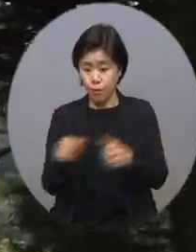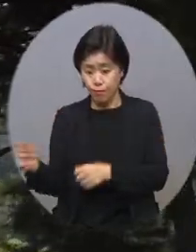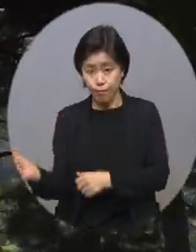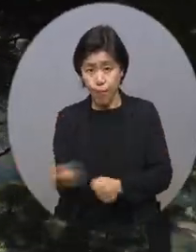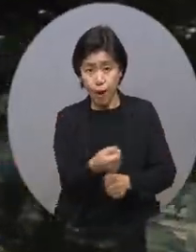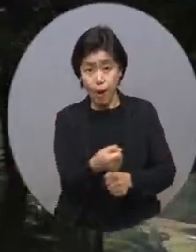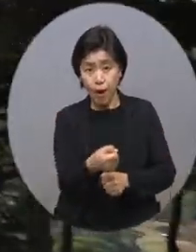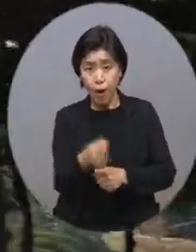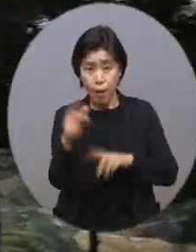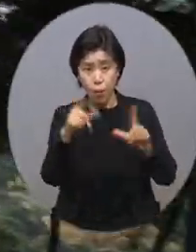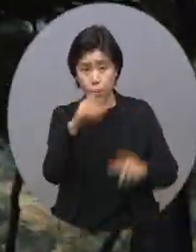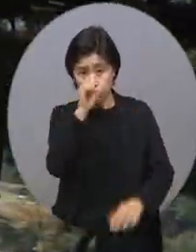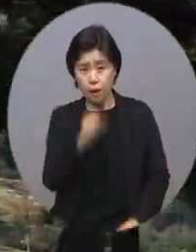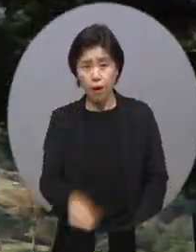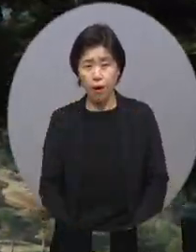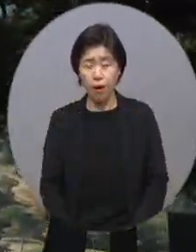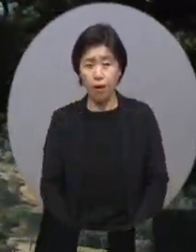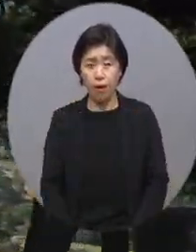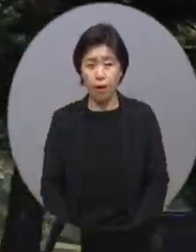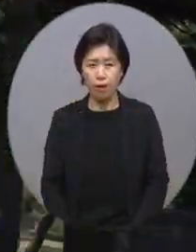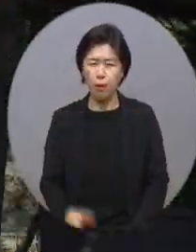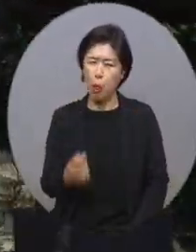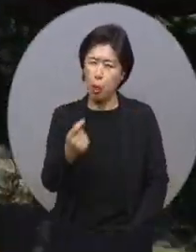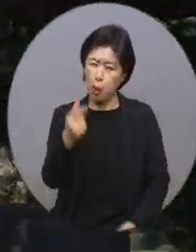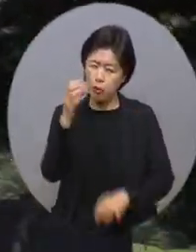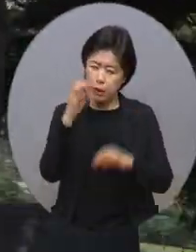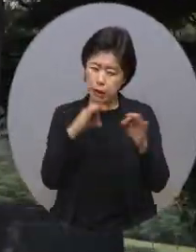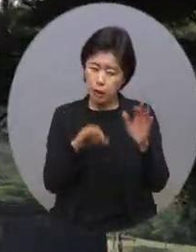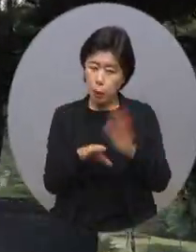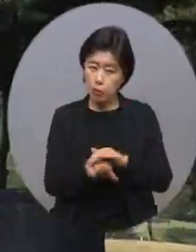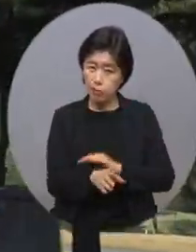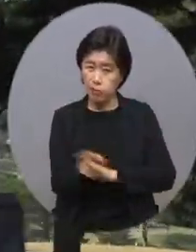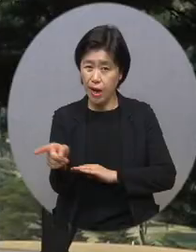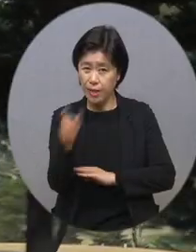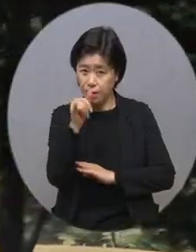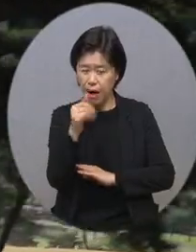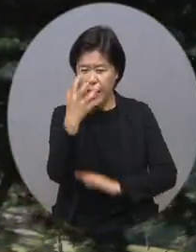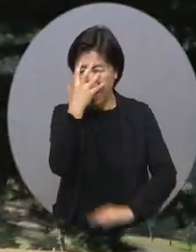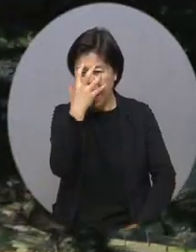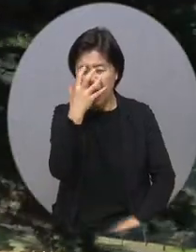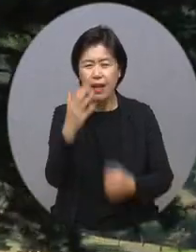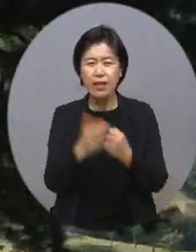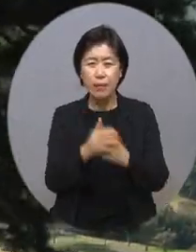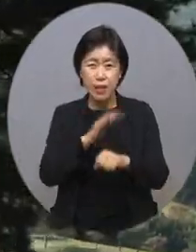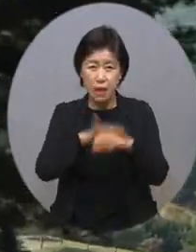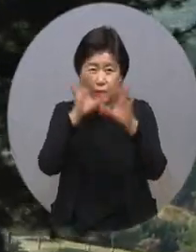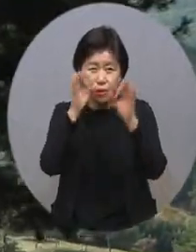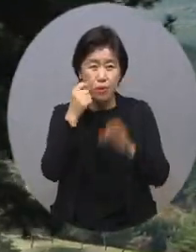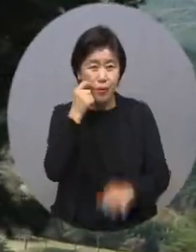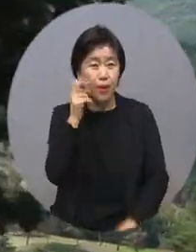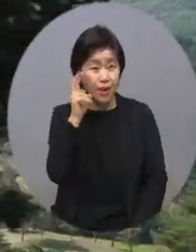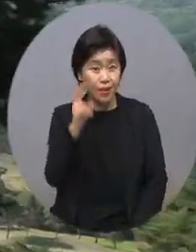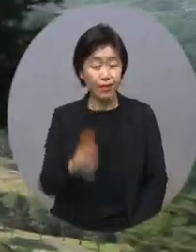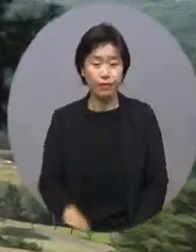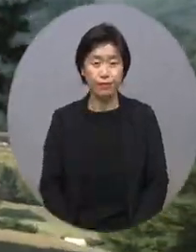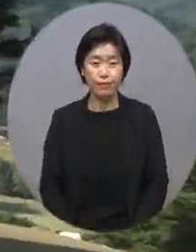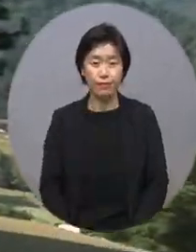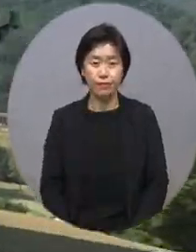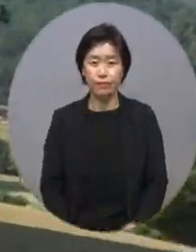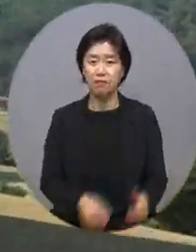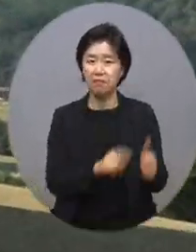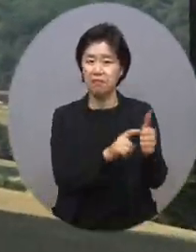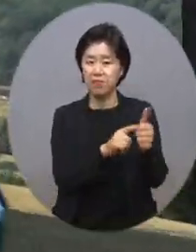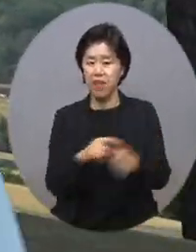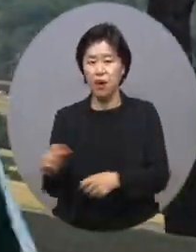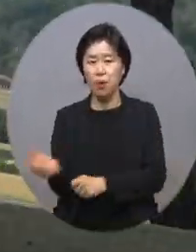샷은 되게 좋았는데 오른쪽으로 갔거든요. 아마 가면 때문에 그럴 수 있어요. 숨겨진 고수?